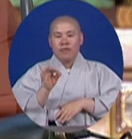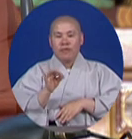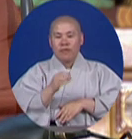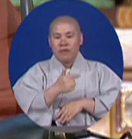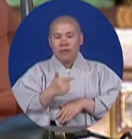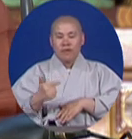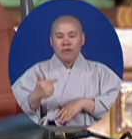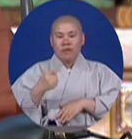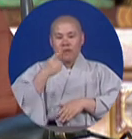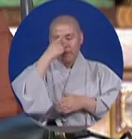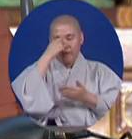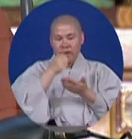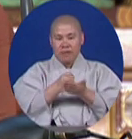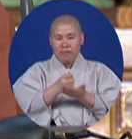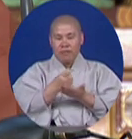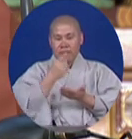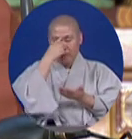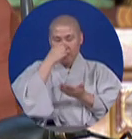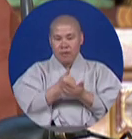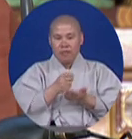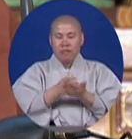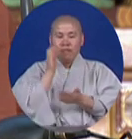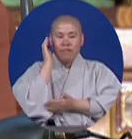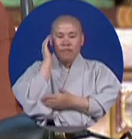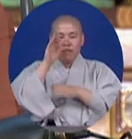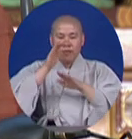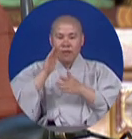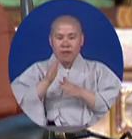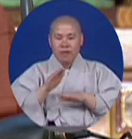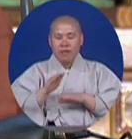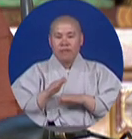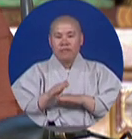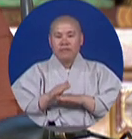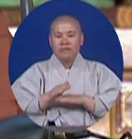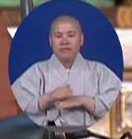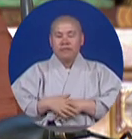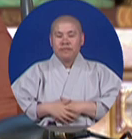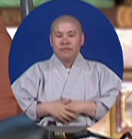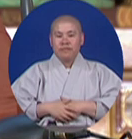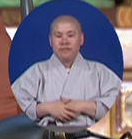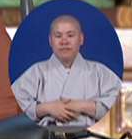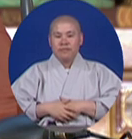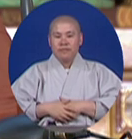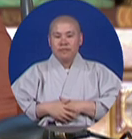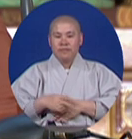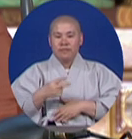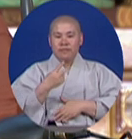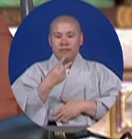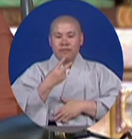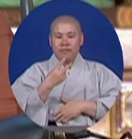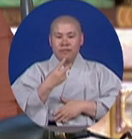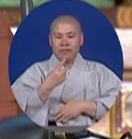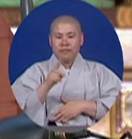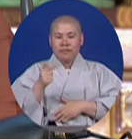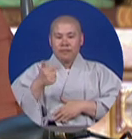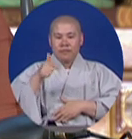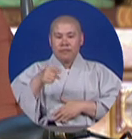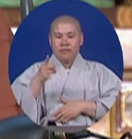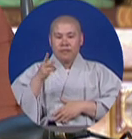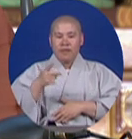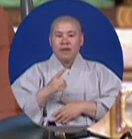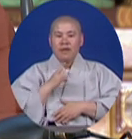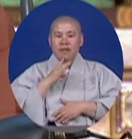같다. 내 집에서 내 집에 가는 것과 같다. 내 집에서 내 집에 가려면요, 어떻게 해요? 간다는 생각하지 말고 그냥 자기 집